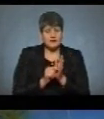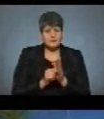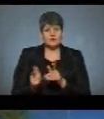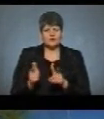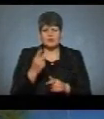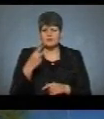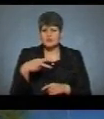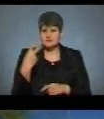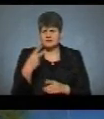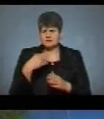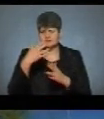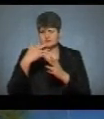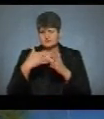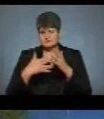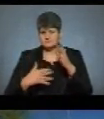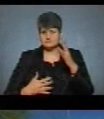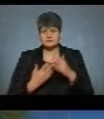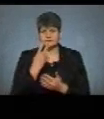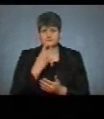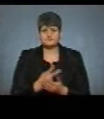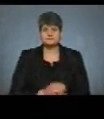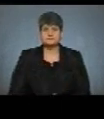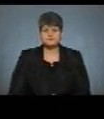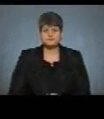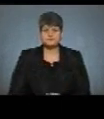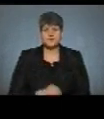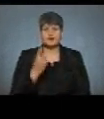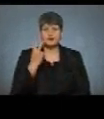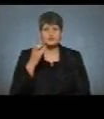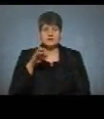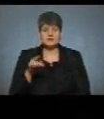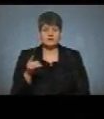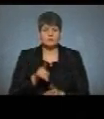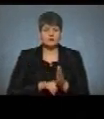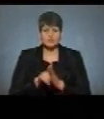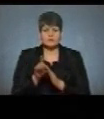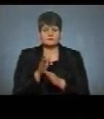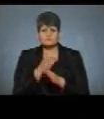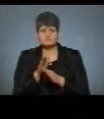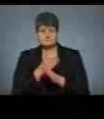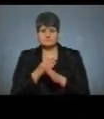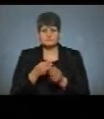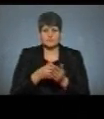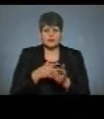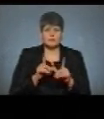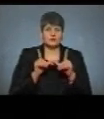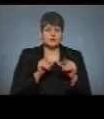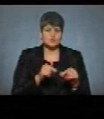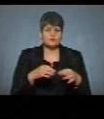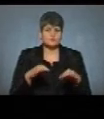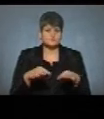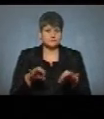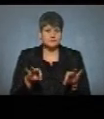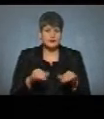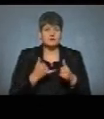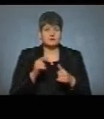матеріали. Хронологія подій далі у репортажі. 2 січня у Тернополі почав діяти диференційований тариф на проїзд у громадському транспорті.